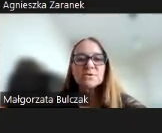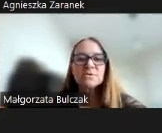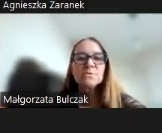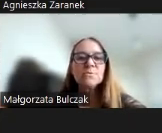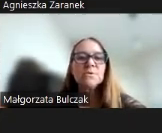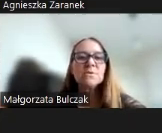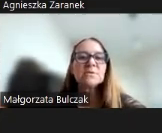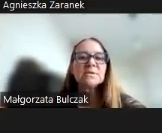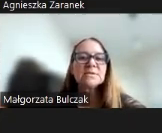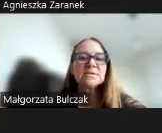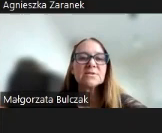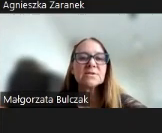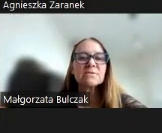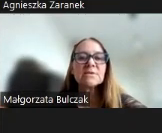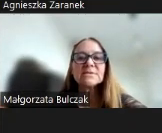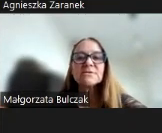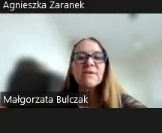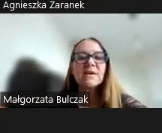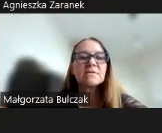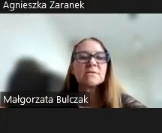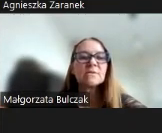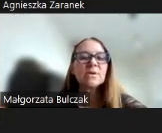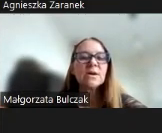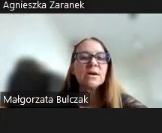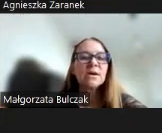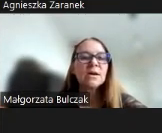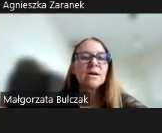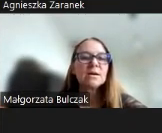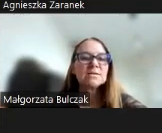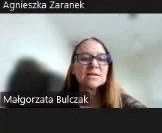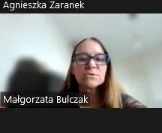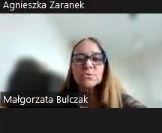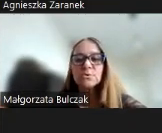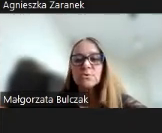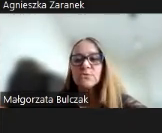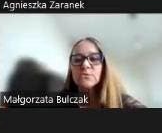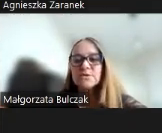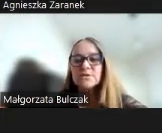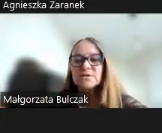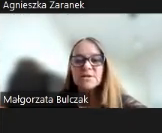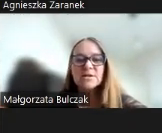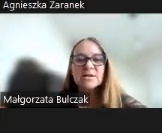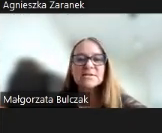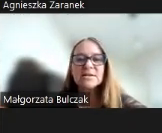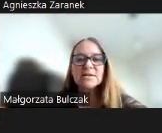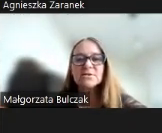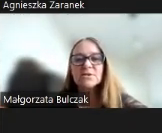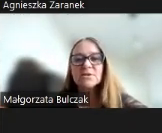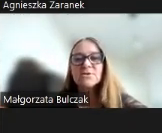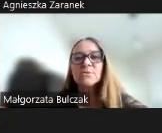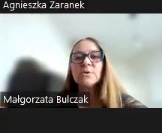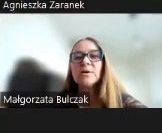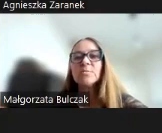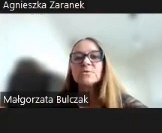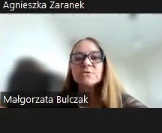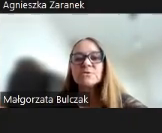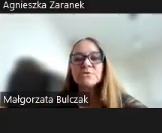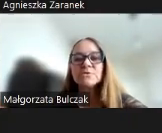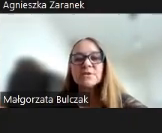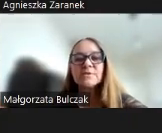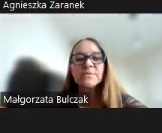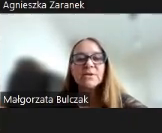są dziewczynki z Rumi, które teraz zaczynają klasę 4. Stasiu, który również zaczyna klasę 3,